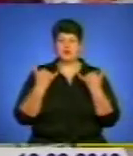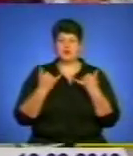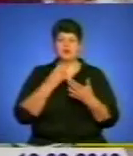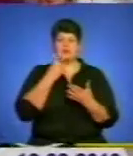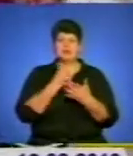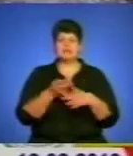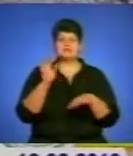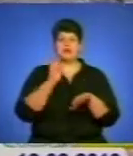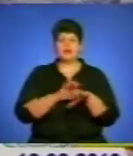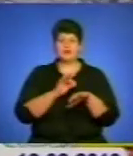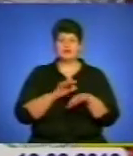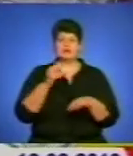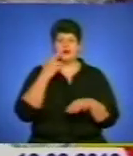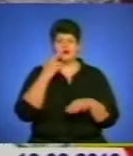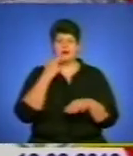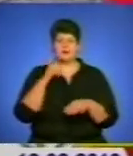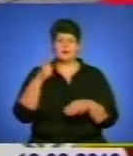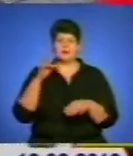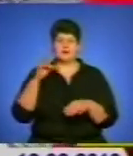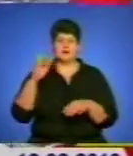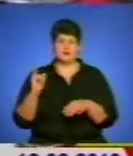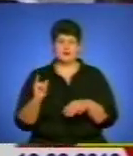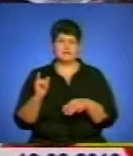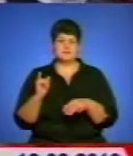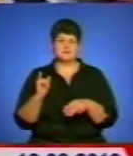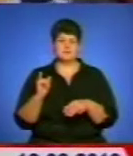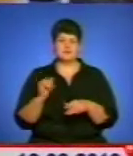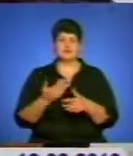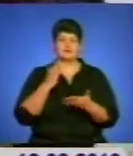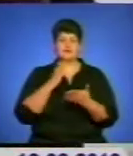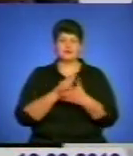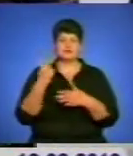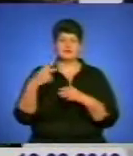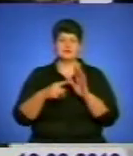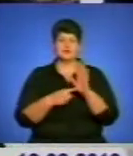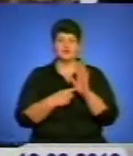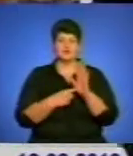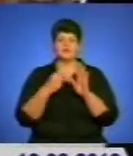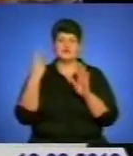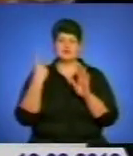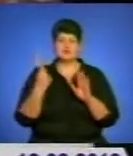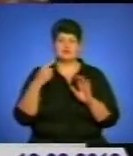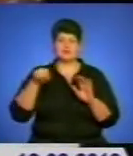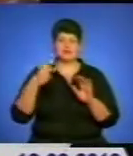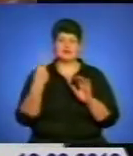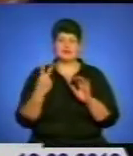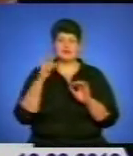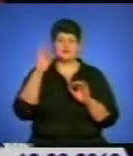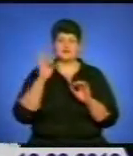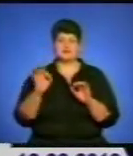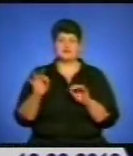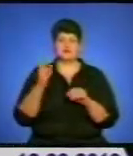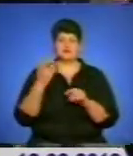показник захворюваності на грип та гострі респіраторні вірусні інфекції сягає 21,2% хворих на 10 тисяч